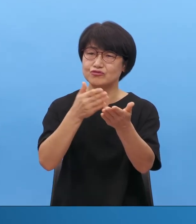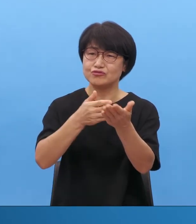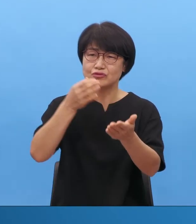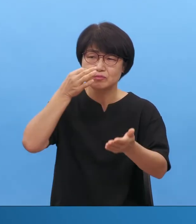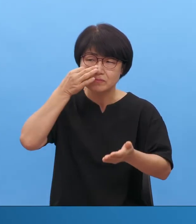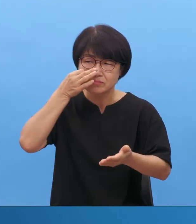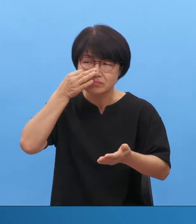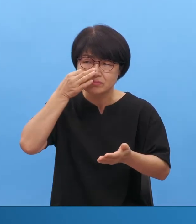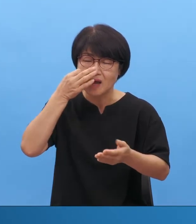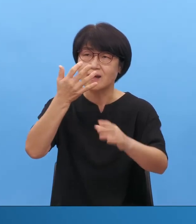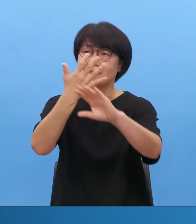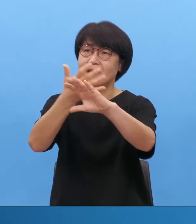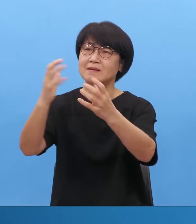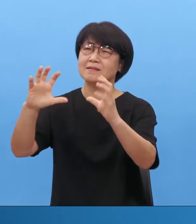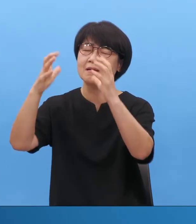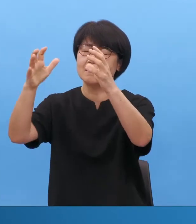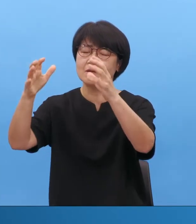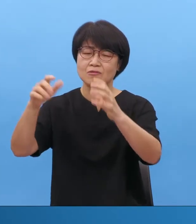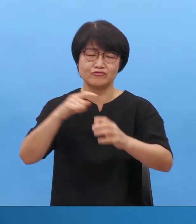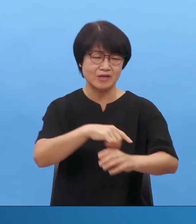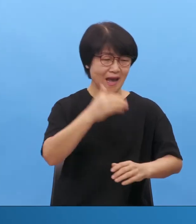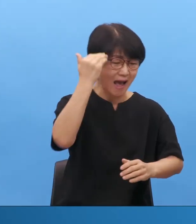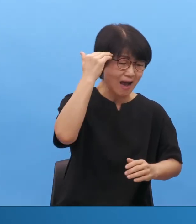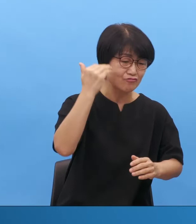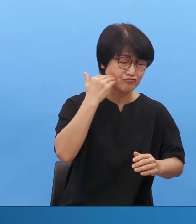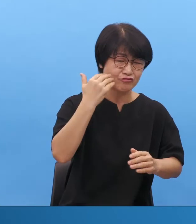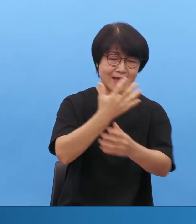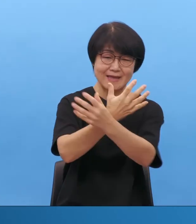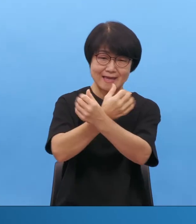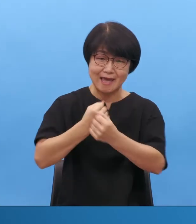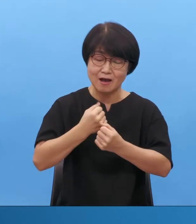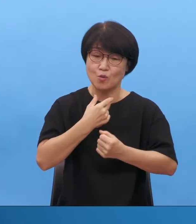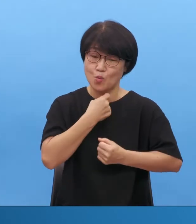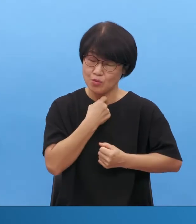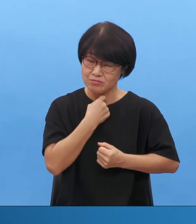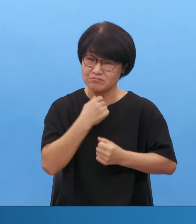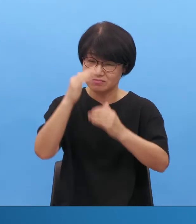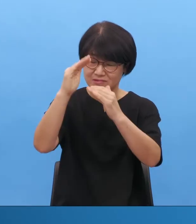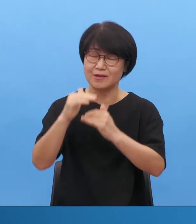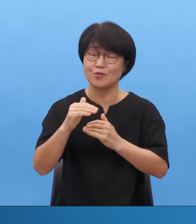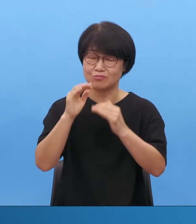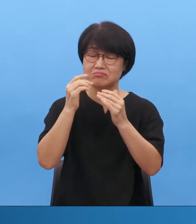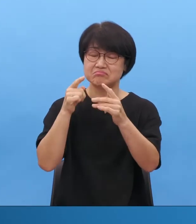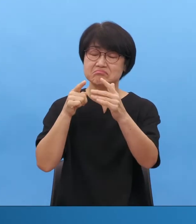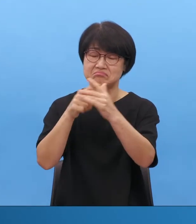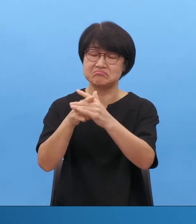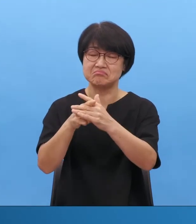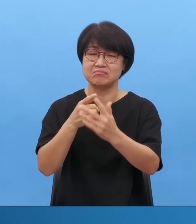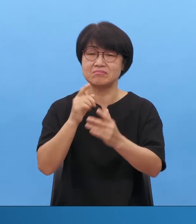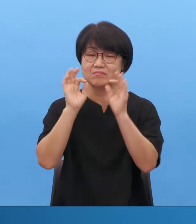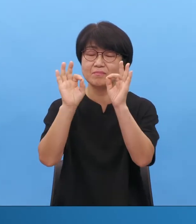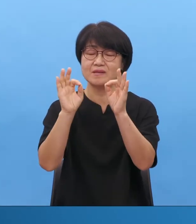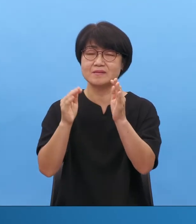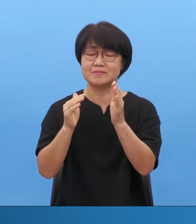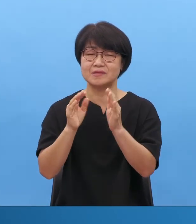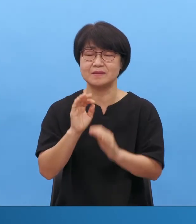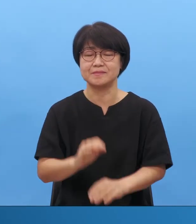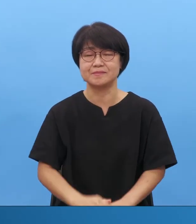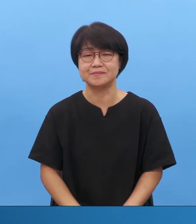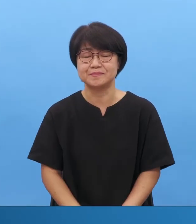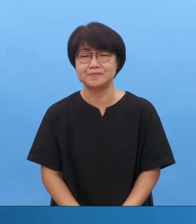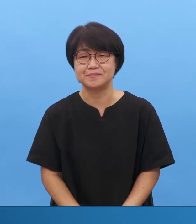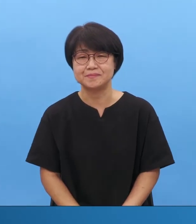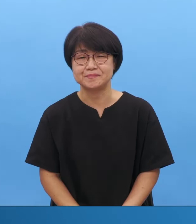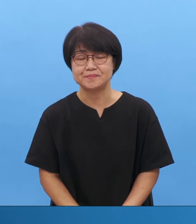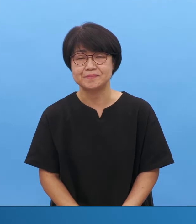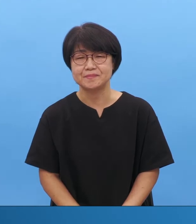the news, we see that other countries are trying to make contracts with our country. 영적으로 여러분의 언약을 바로 딱 잡는